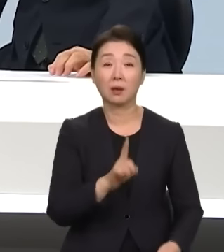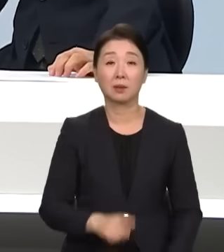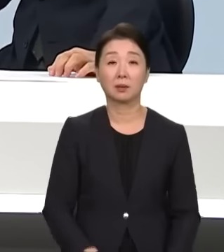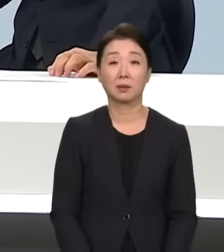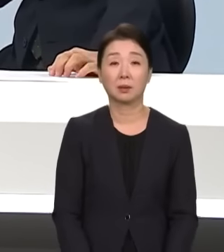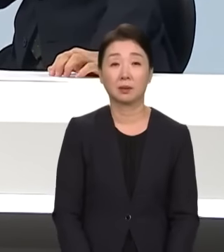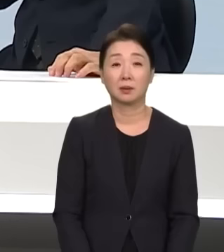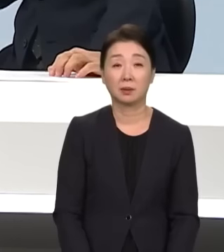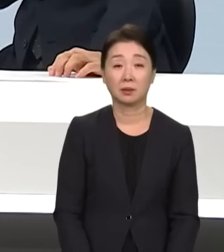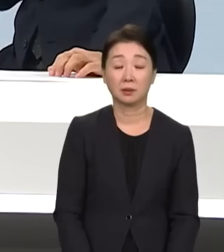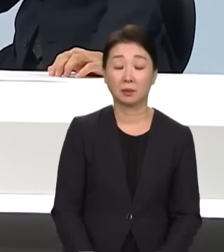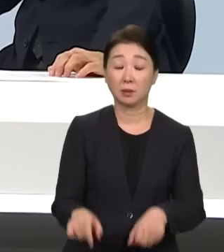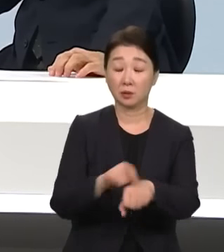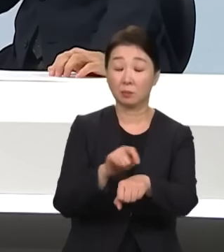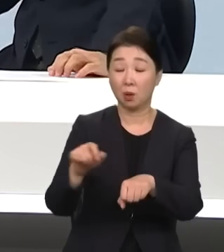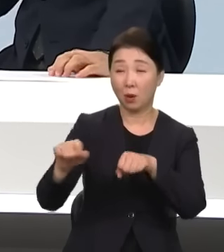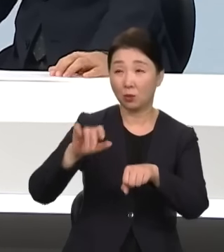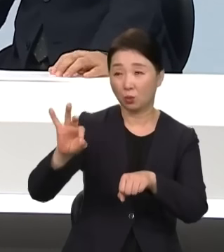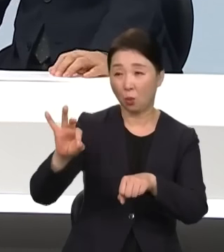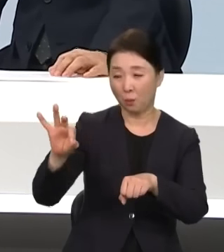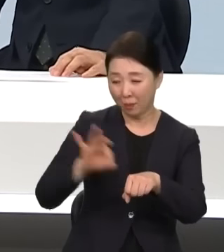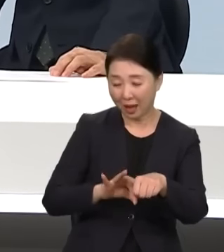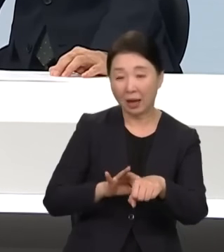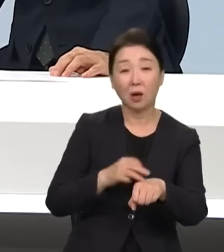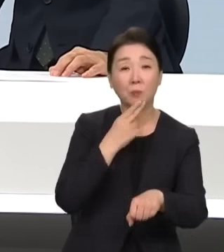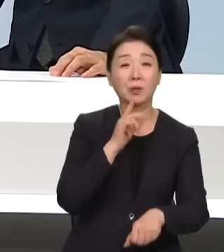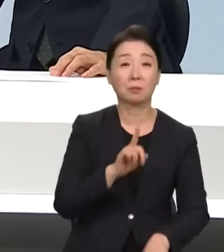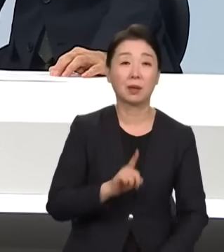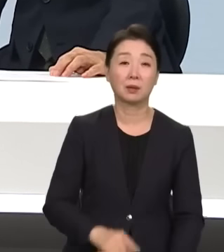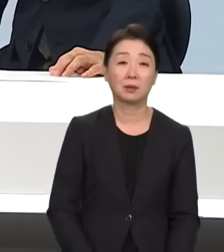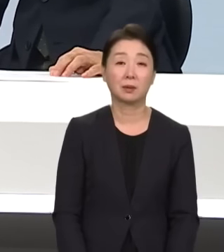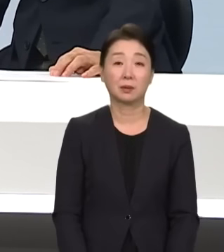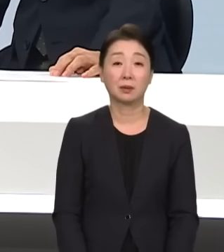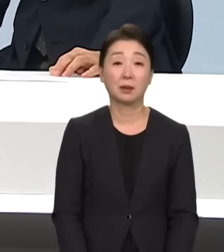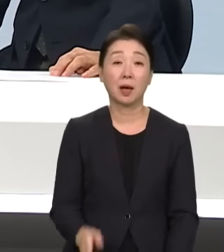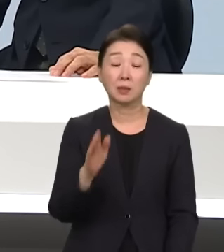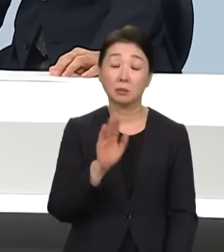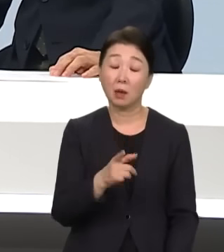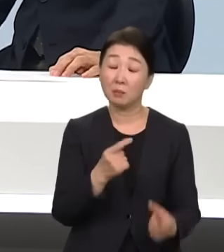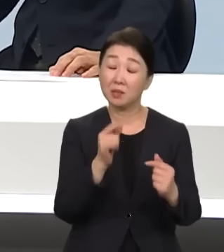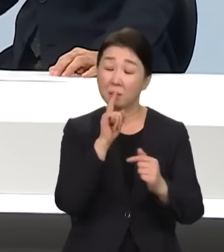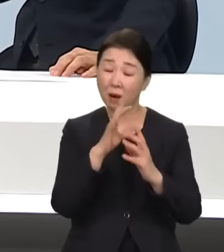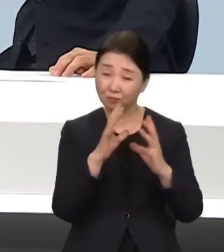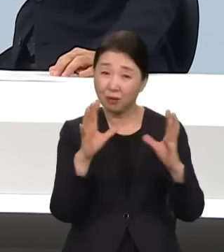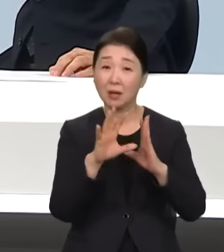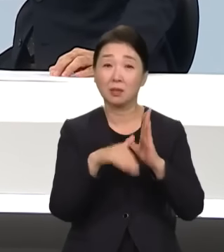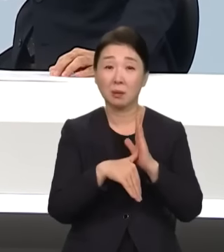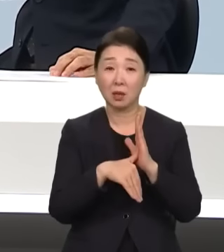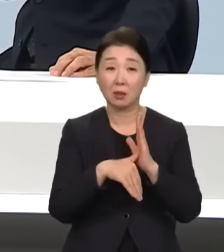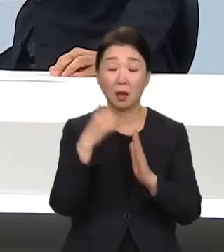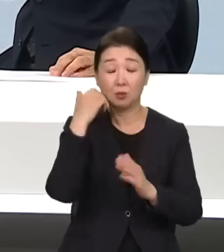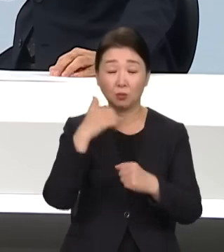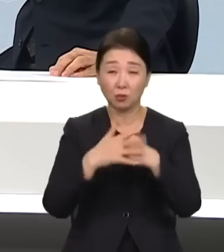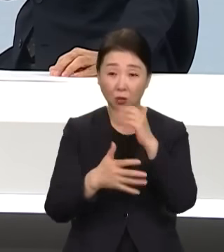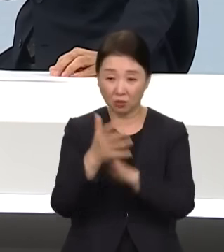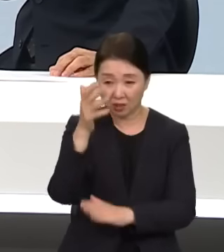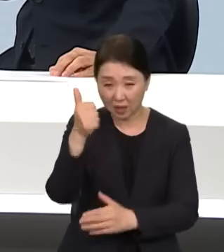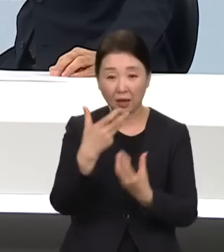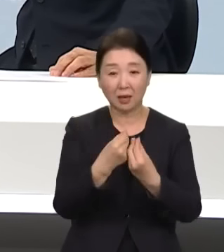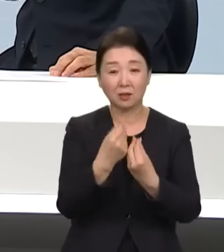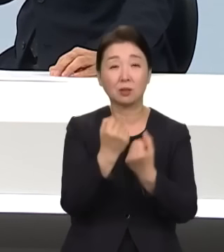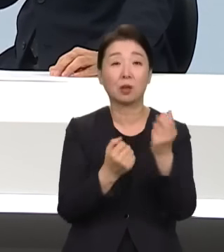겁니다. 자신은 특활비를 유용하지 않았다라고 해명을 하고 있는 것이죠. 하지만 이런 비슷한 논란이 나올 때마다 홍준표 시장 사례가 늘 거론이